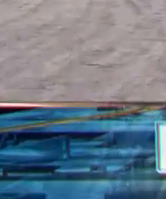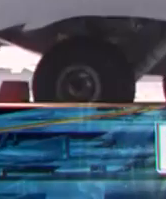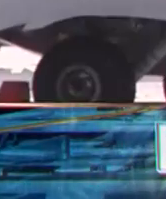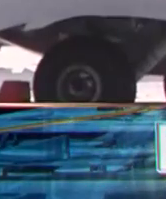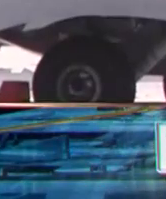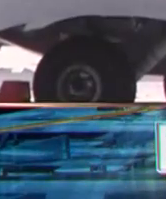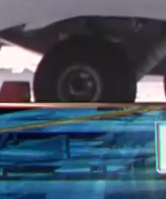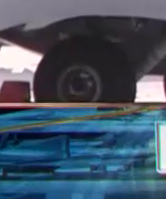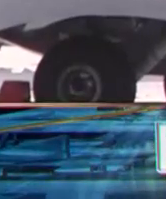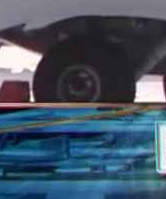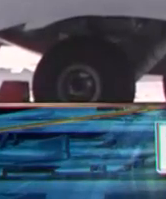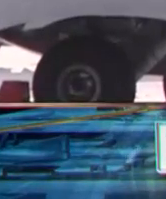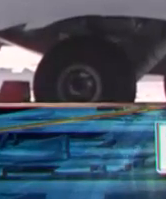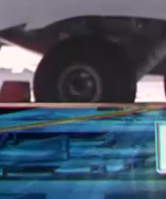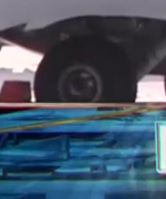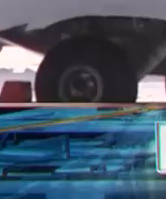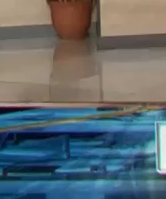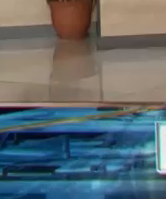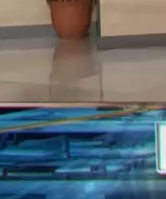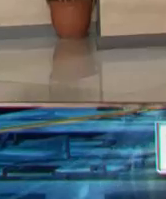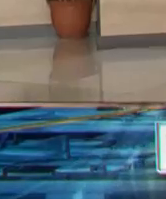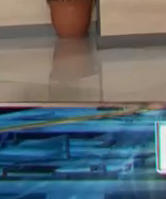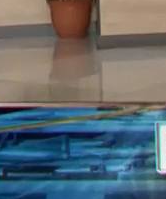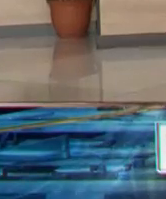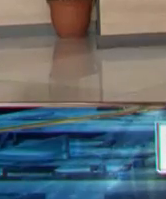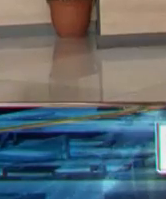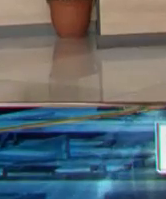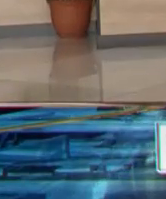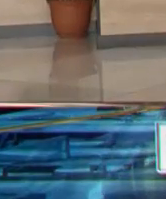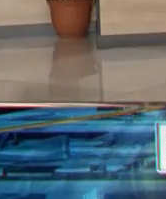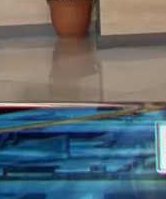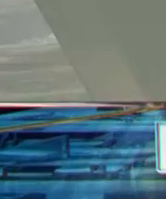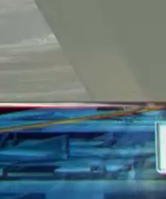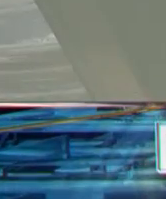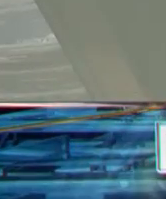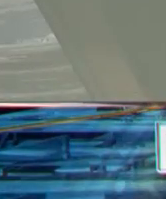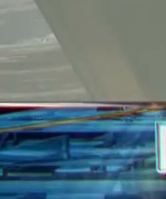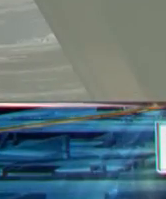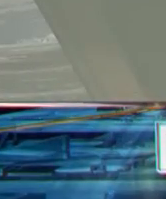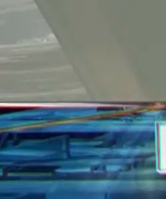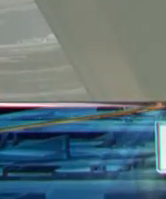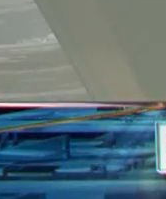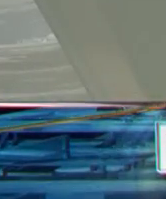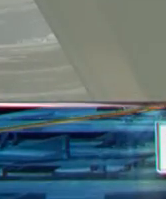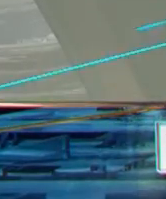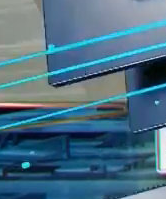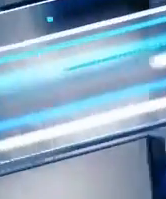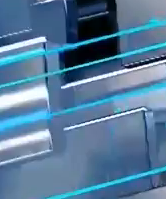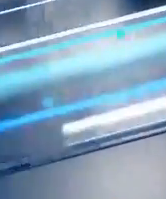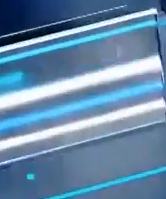Жаңа жылдан Талдықорған Нұр-Сұлтан әуе рейсі тоқтап тұр. Әуе қатынасы 1 ақпаннан қайта жаңғыртылады.